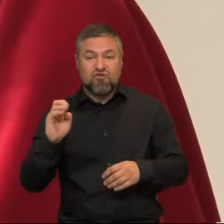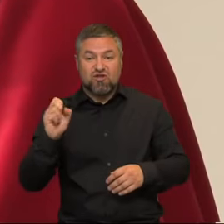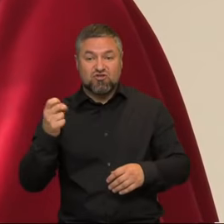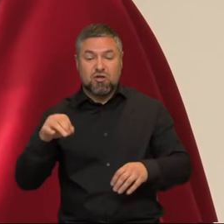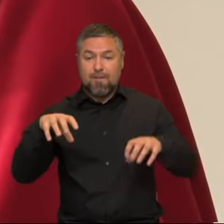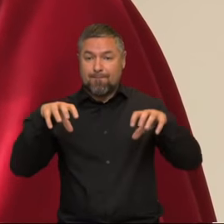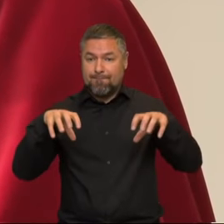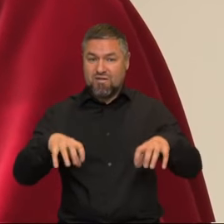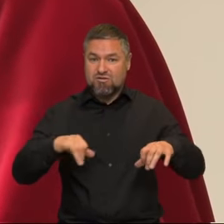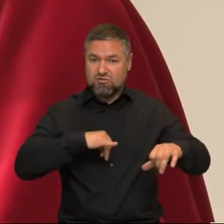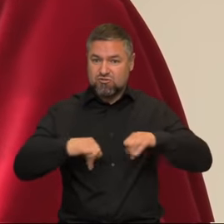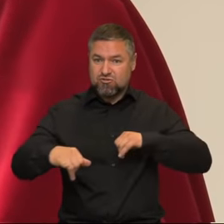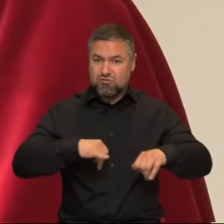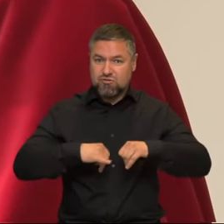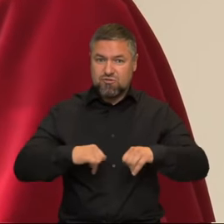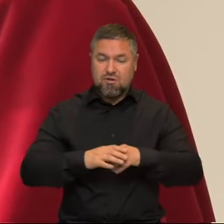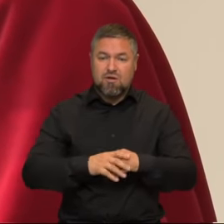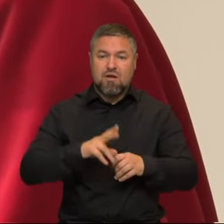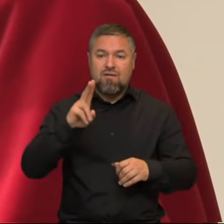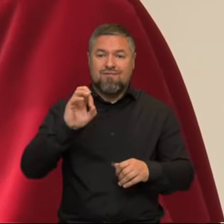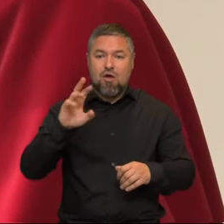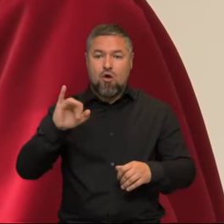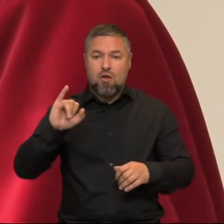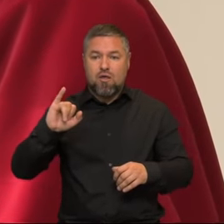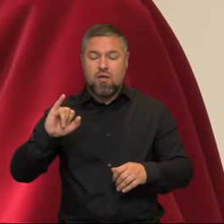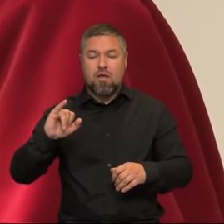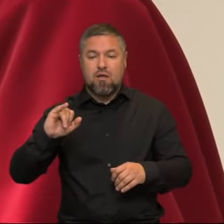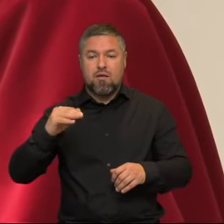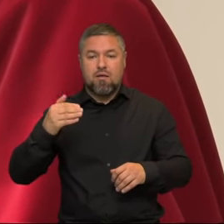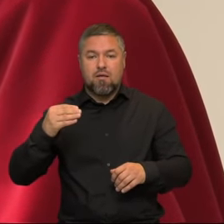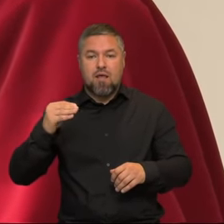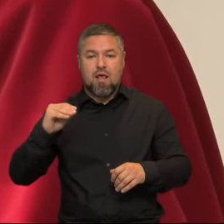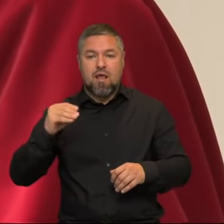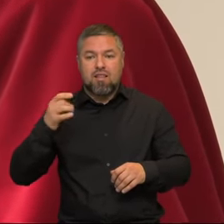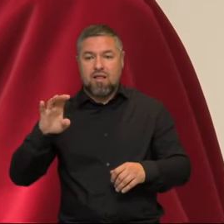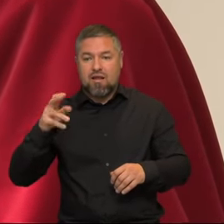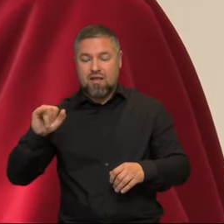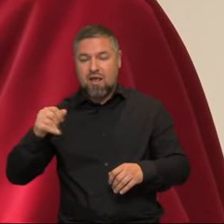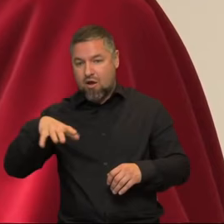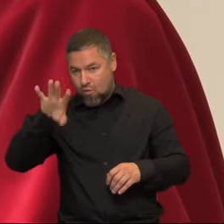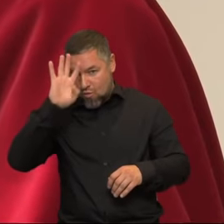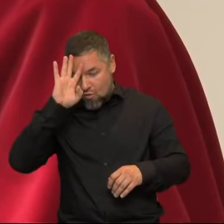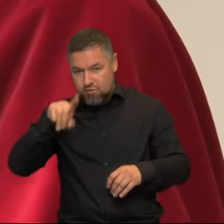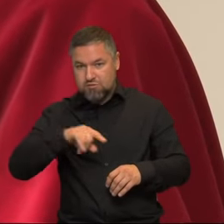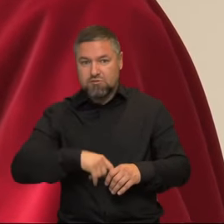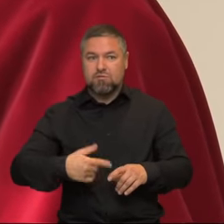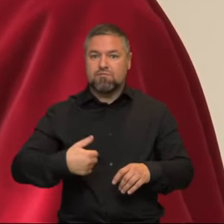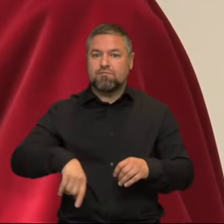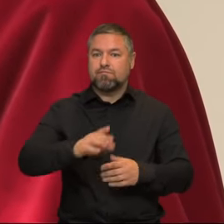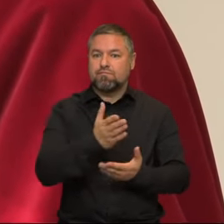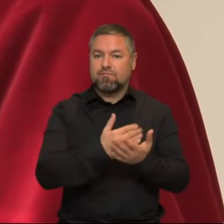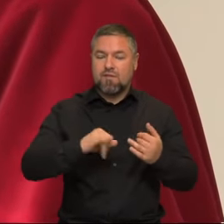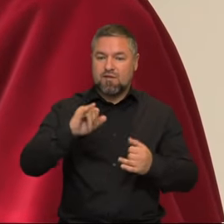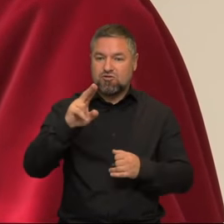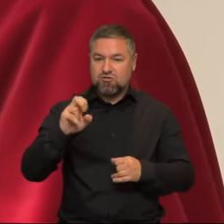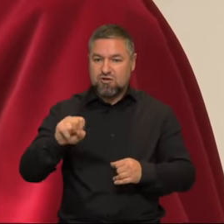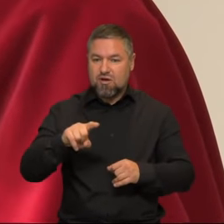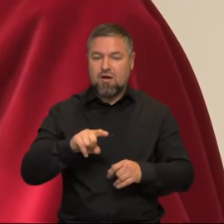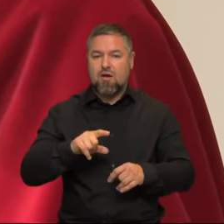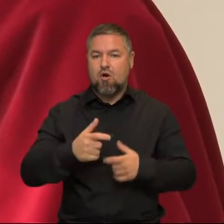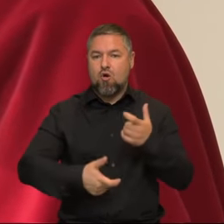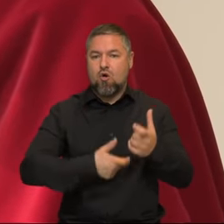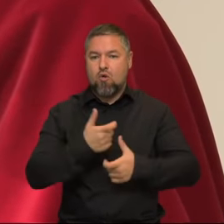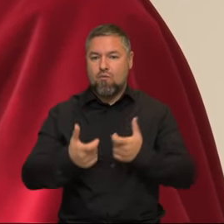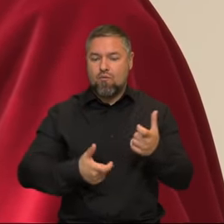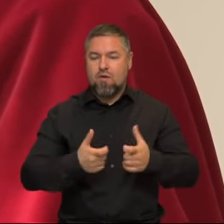Kędzior-Szwagrzak, prezes zarządu Veoli Łódź, Veoli Energia Łódź oraz pana dziekana Wydziału Inżynierii